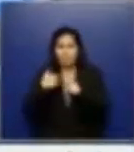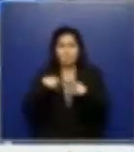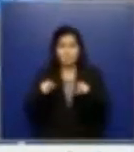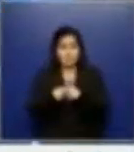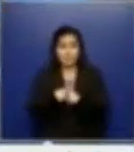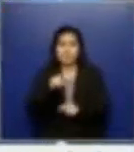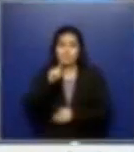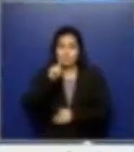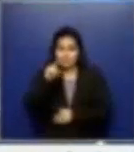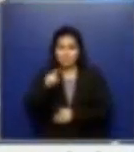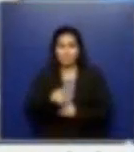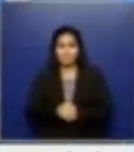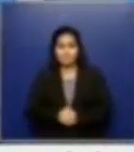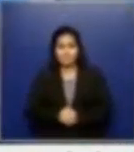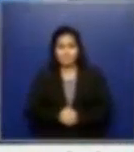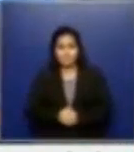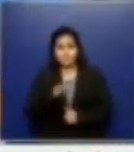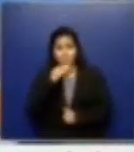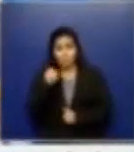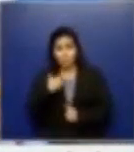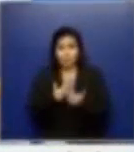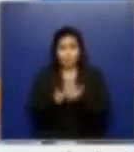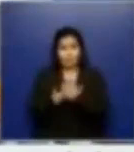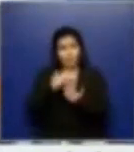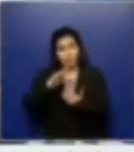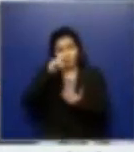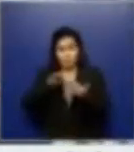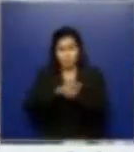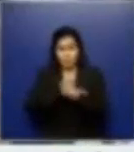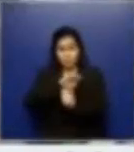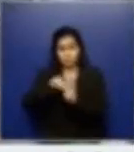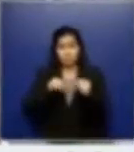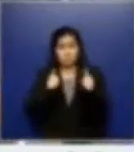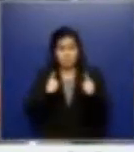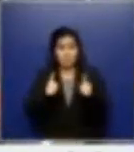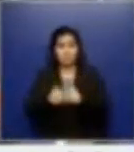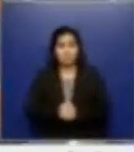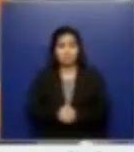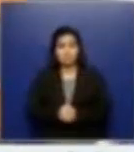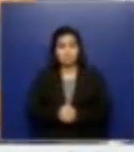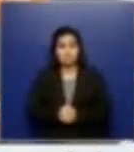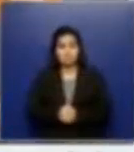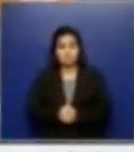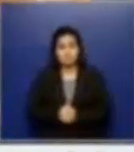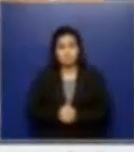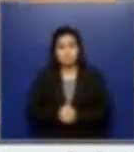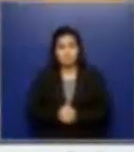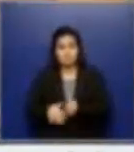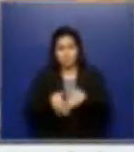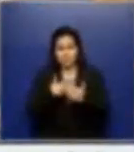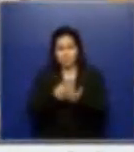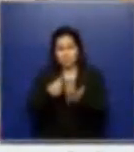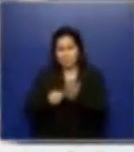ย่างนี้ครับถ้าบอกว่าฐานะการคลังของประเทศดีนี่ทำไมประชาชนเป็นหนี้เย